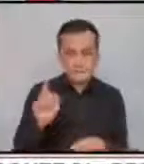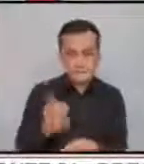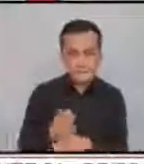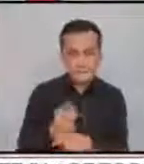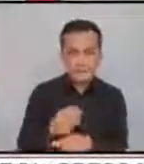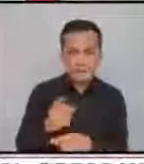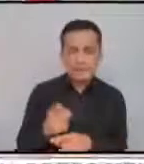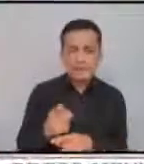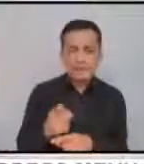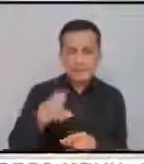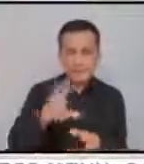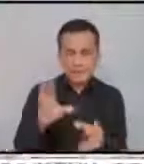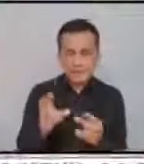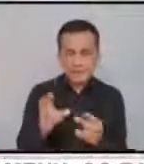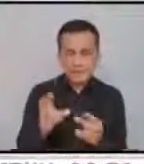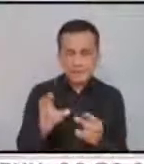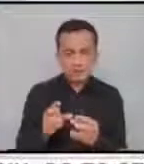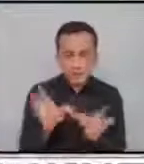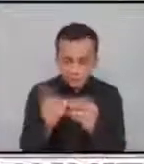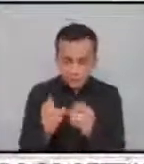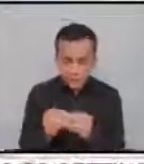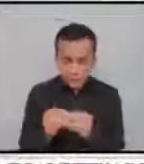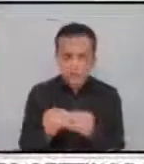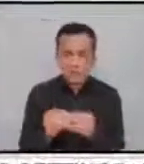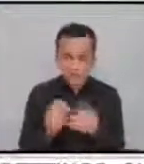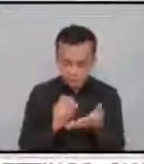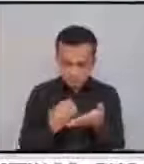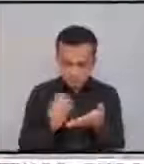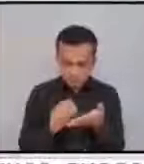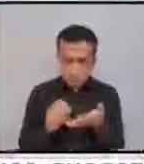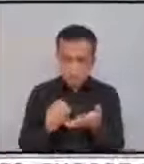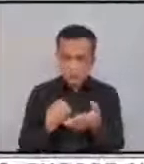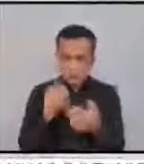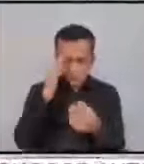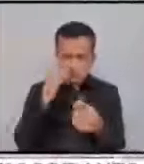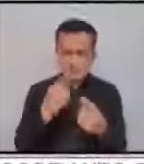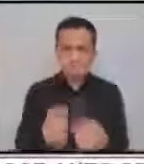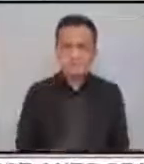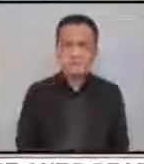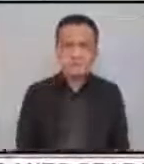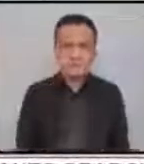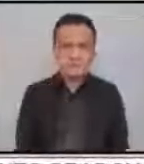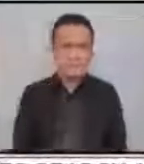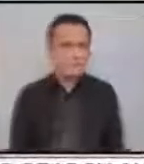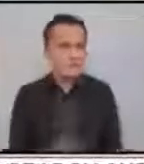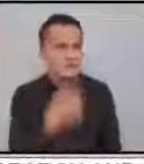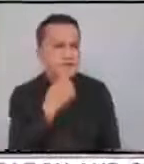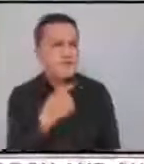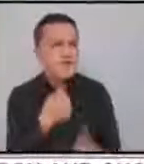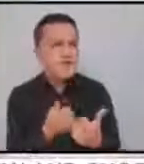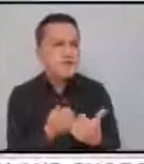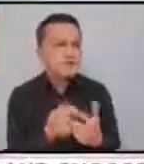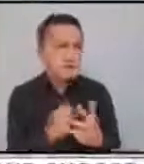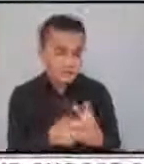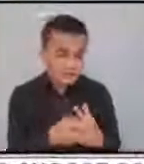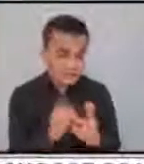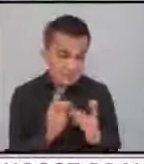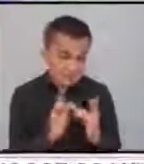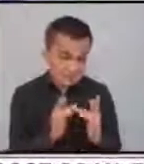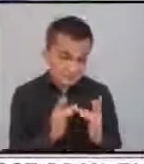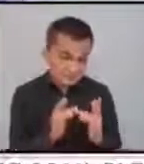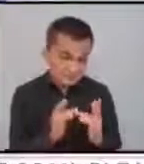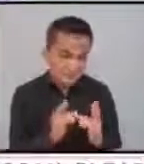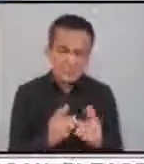ng gagawin para okay. Hindi siya masayang. Paano ka nag-start? Nakita mo lang sa internet? Nag-start pandemic? Ako kasi si ate, mahilig talaga siya sa